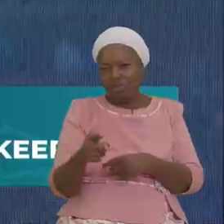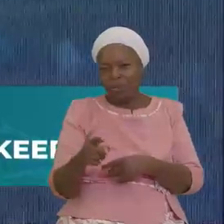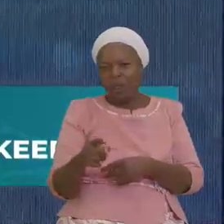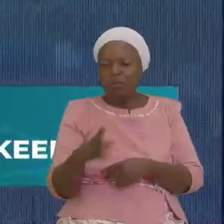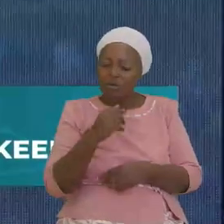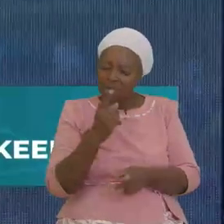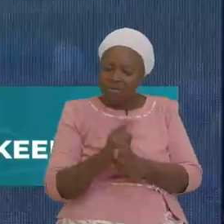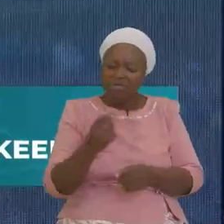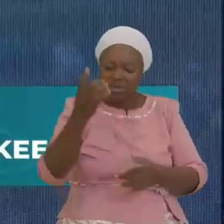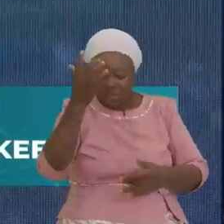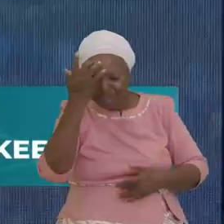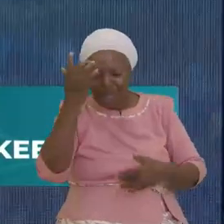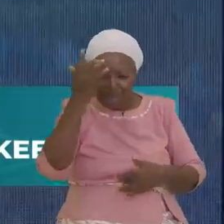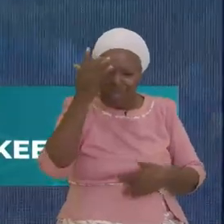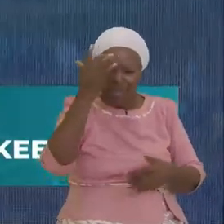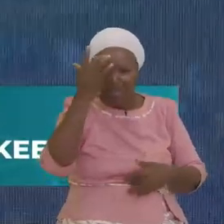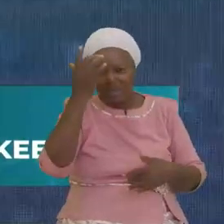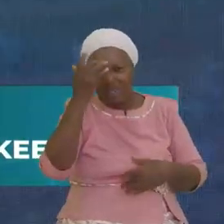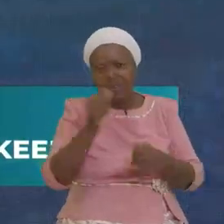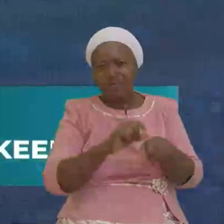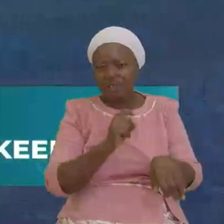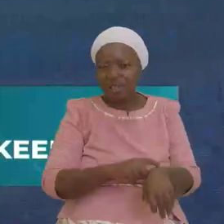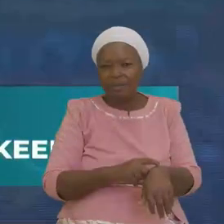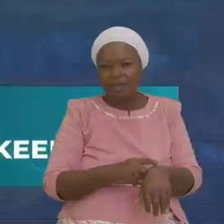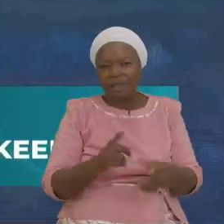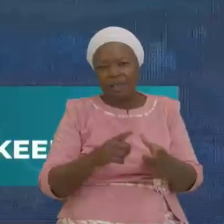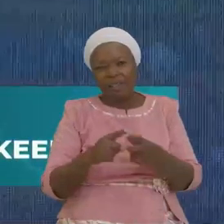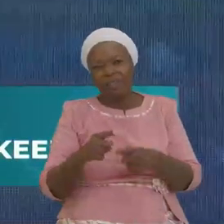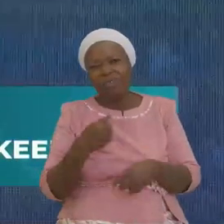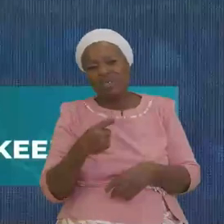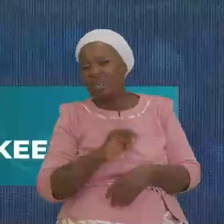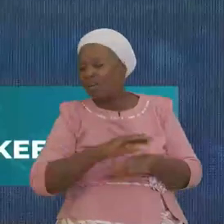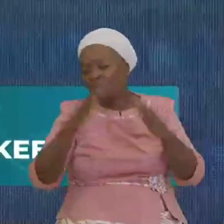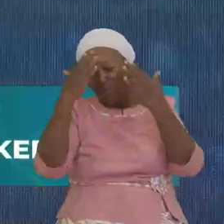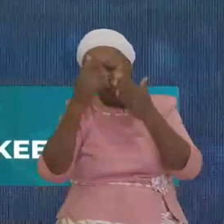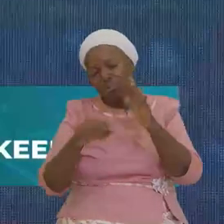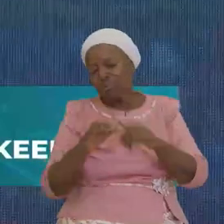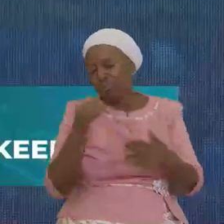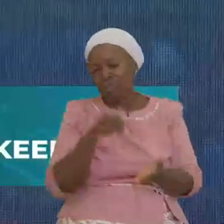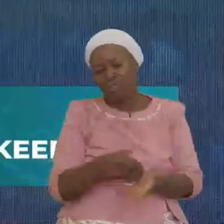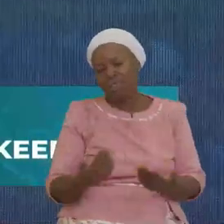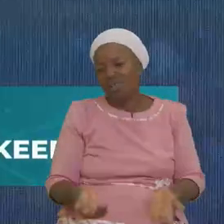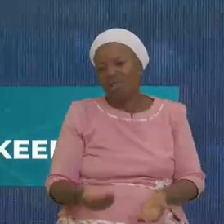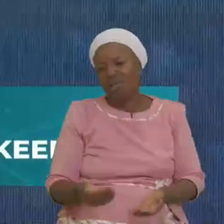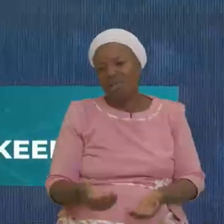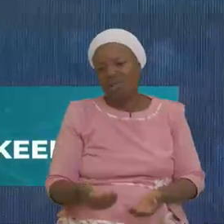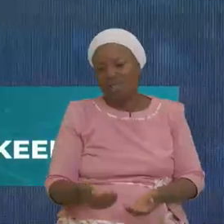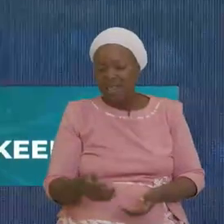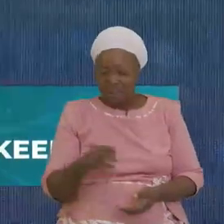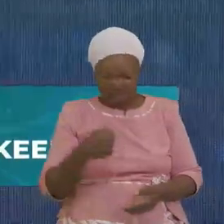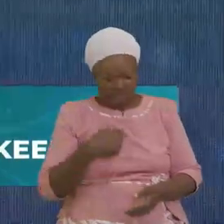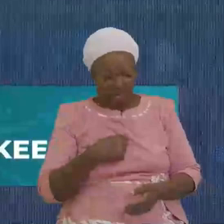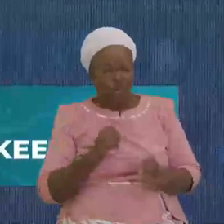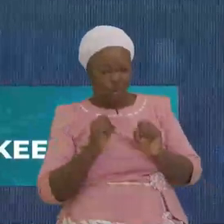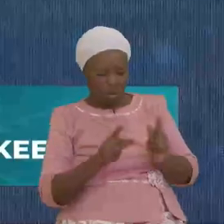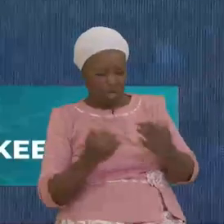Laissez-moi vous illustrer ceci. Chaque fois, vous tombez malade, je dis, mais je ne sais quoi